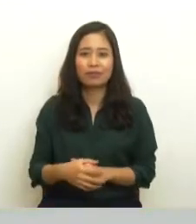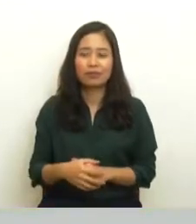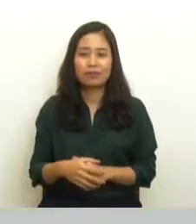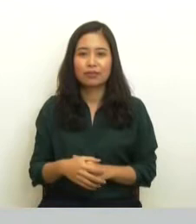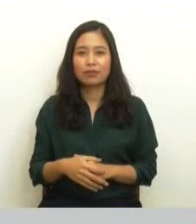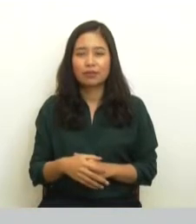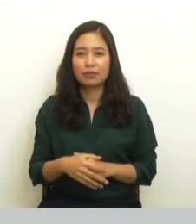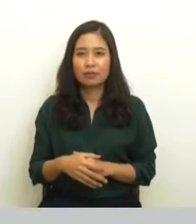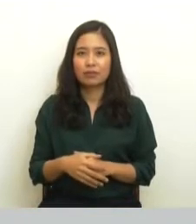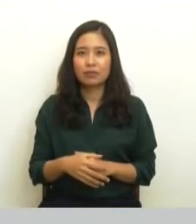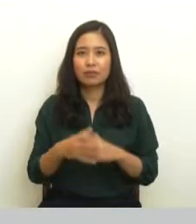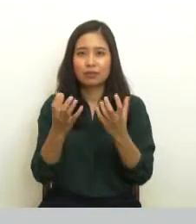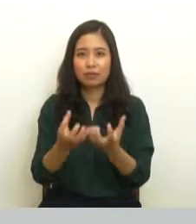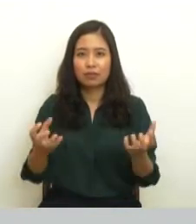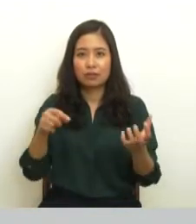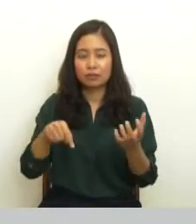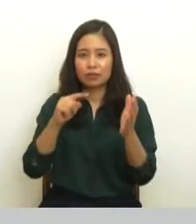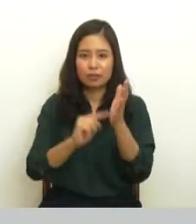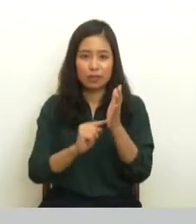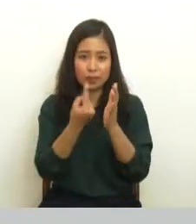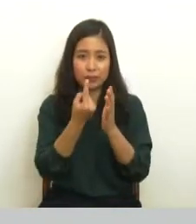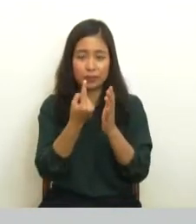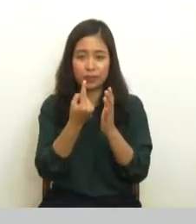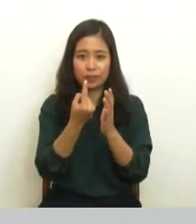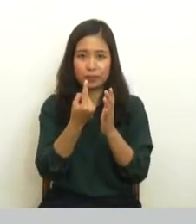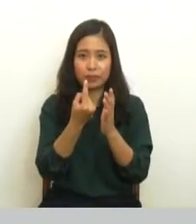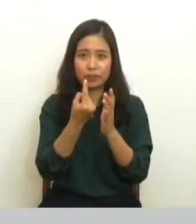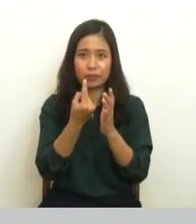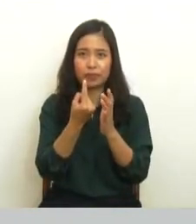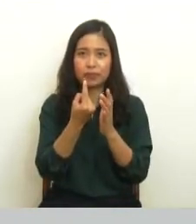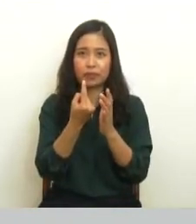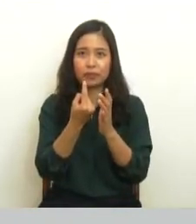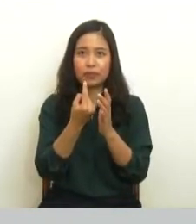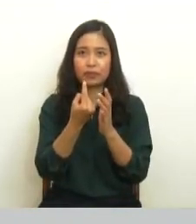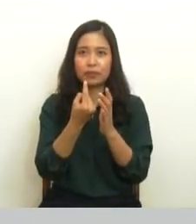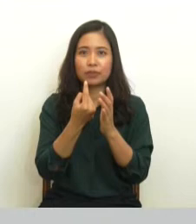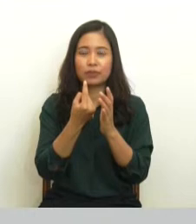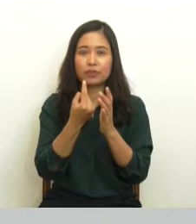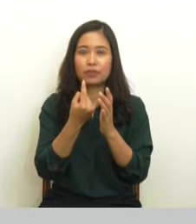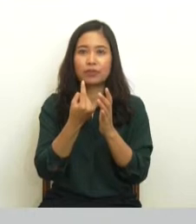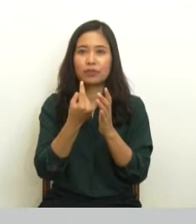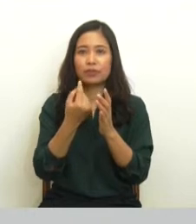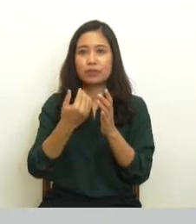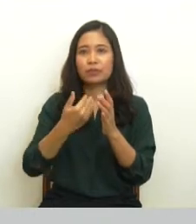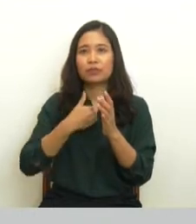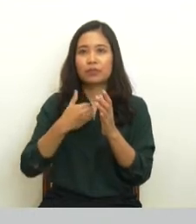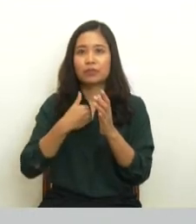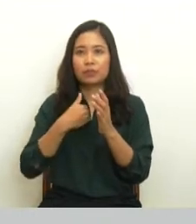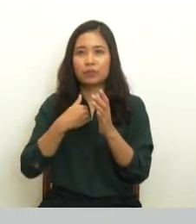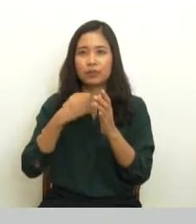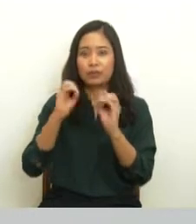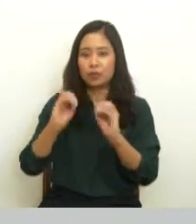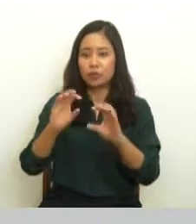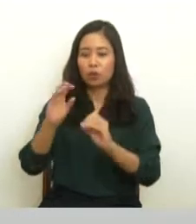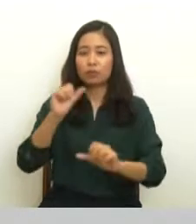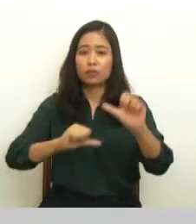ผลงานนี้เริ่มต้นจากกจกรรมสร้างภาพพิกเซล ที่เป็นการสอนวิทยาการคำ